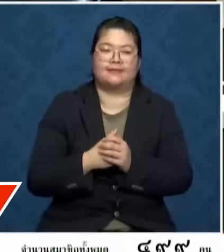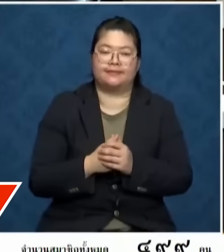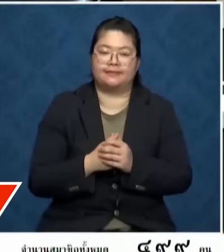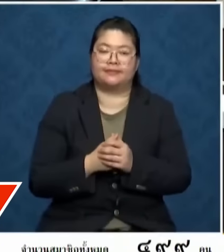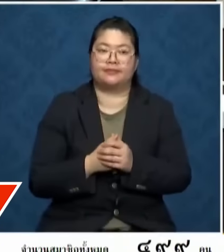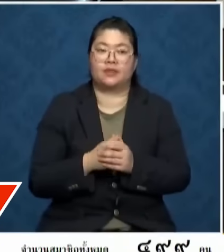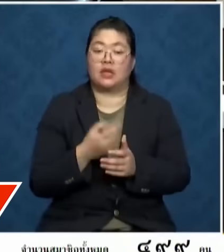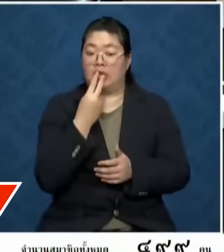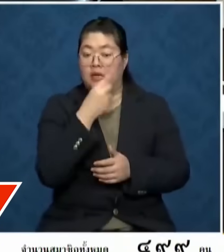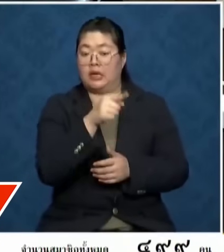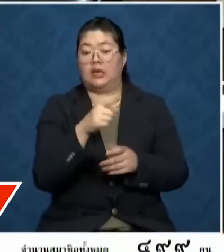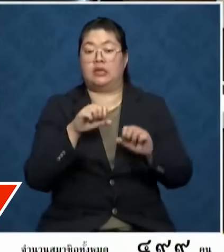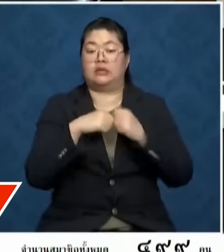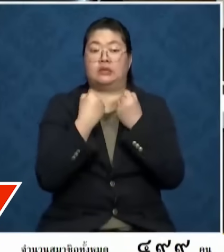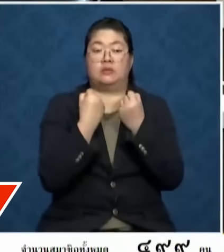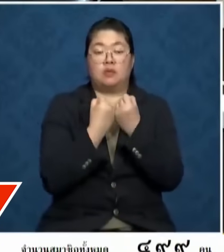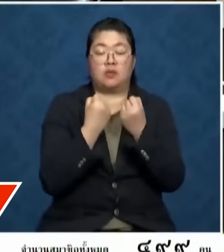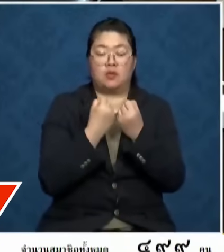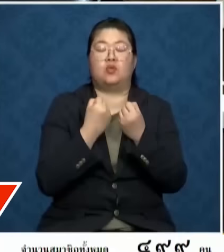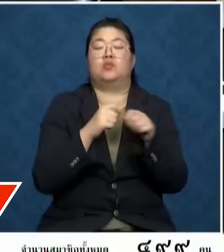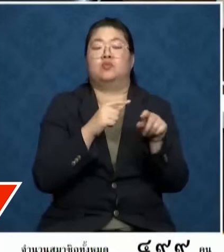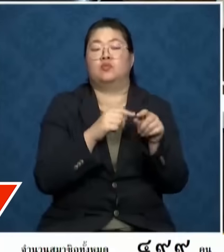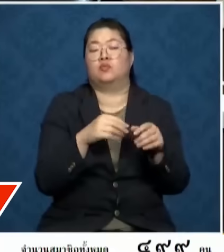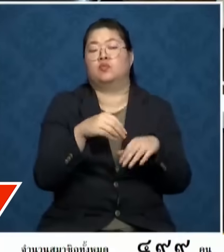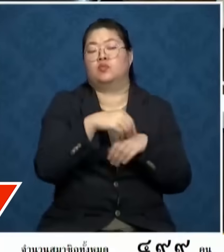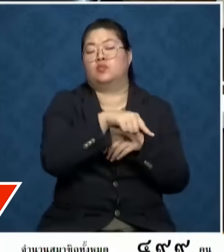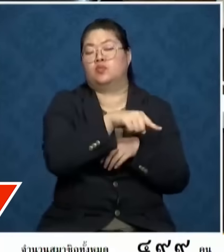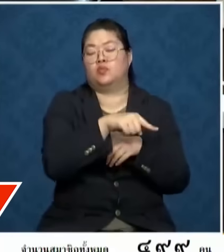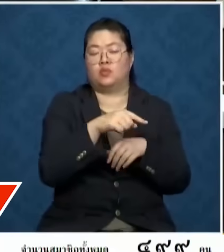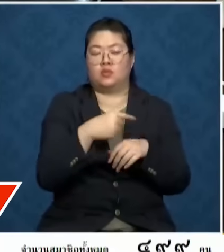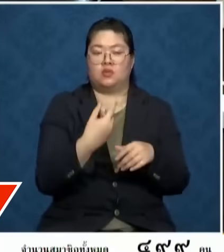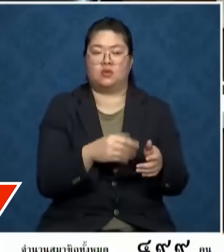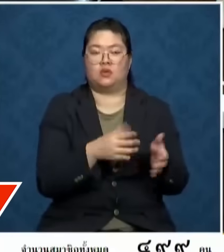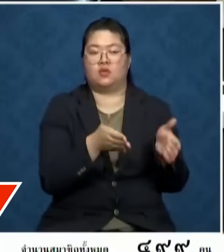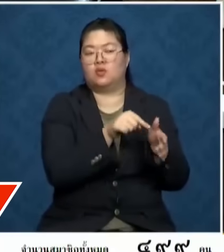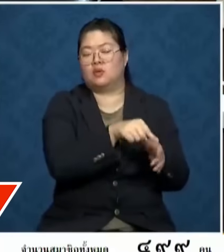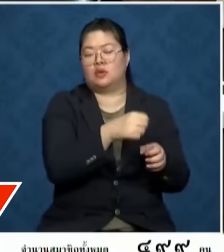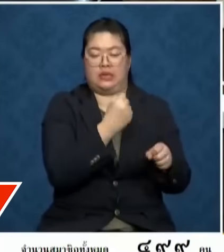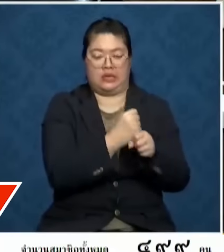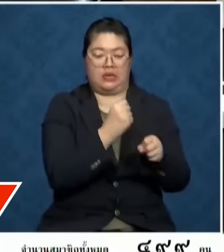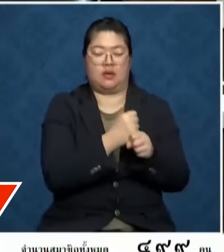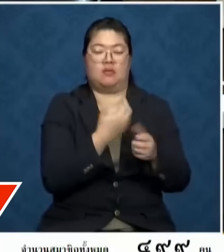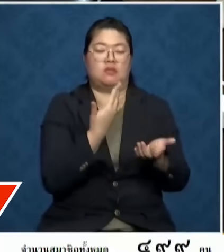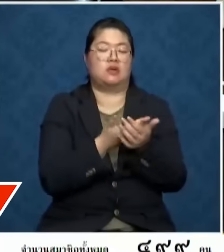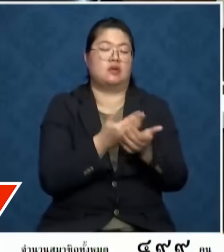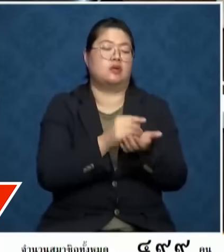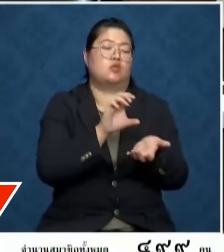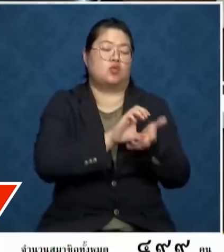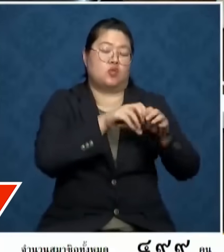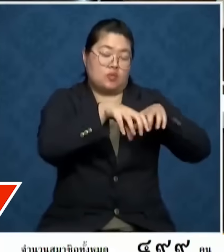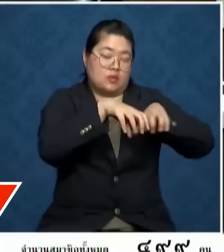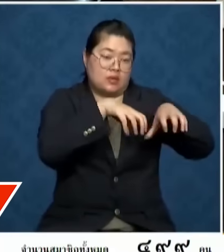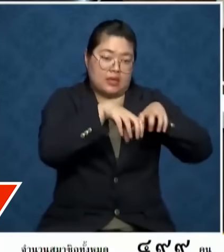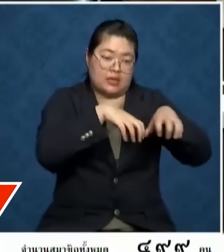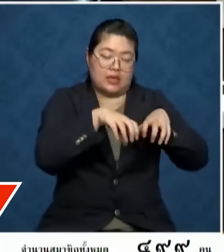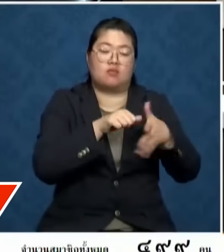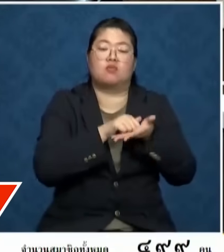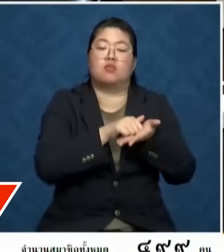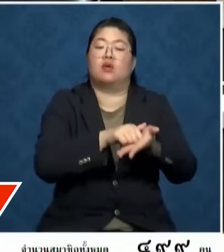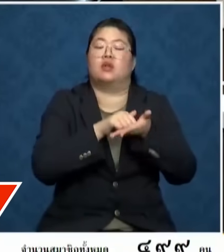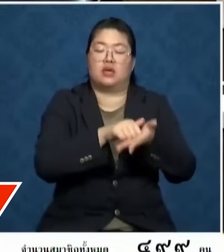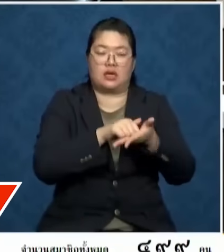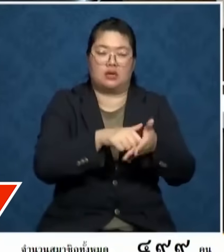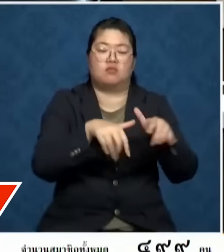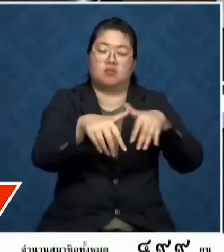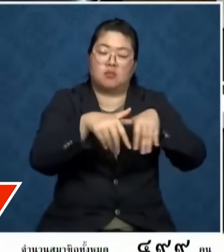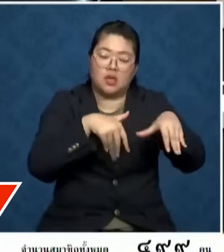อะไรสมาคมเกี่ยวกับองค์กรผท้องถิ่นนะครับเขาก็มาร้องเรียนบอกว่าเงินที่จะมาใช้ในการงบประมาณที่จะมาใช้ในการบริการสาธารณะ